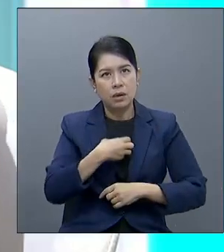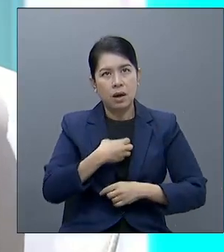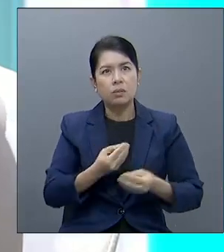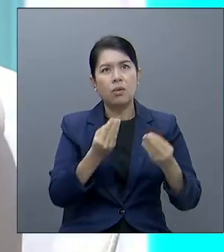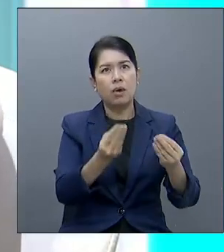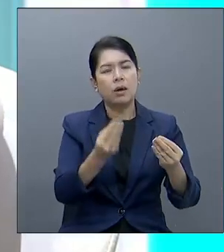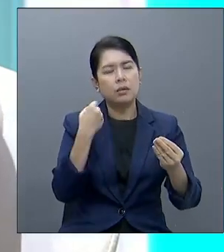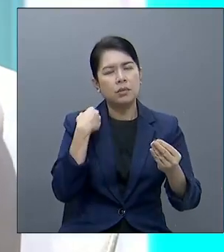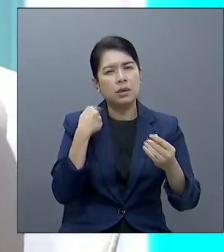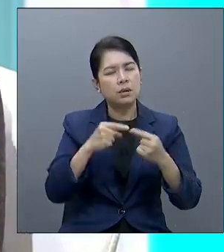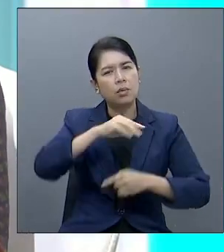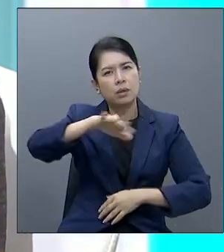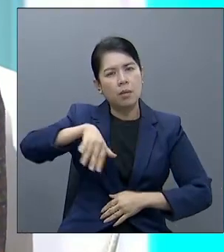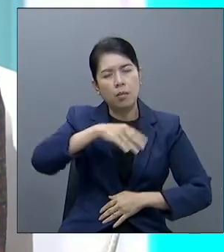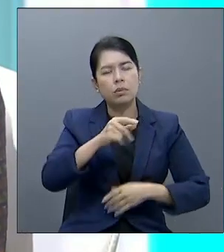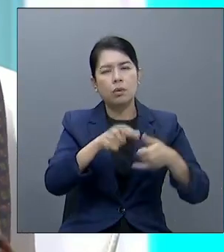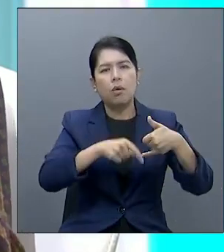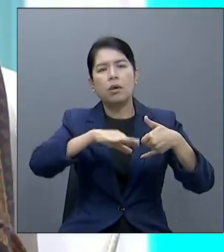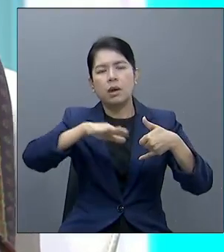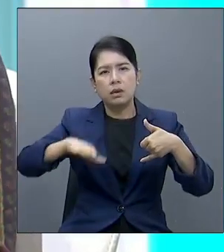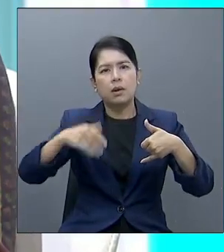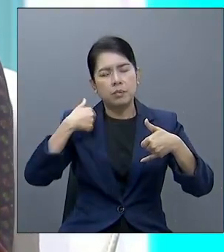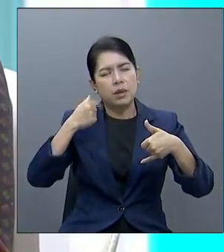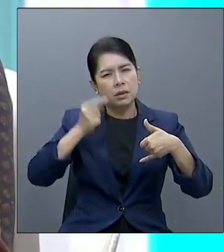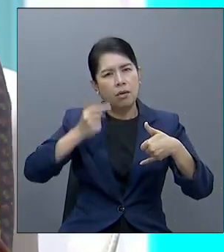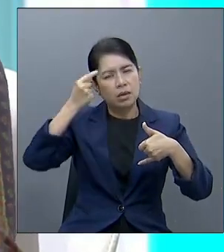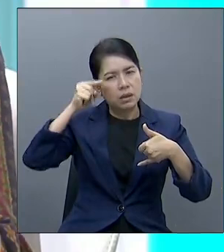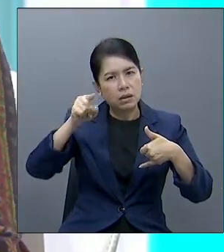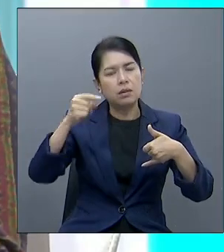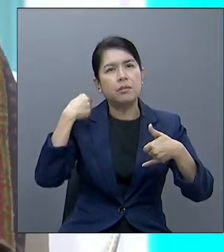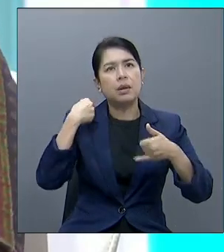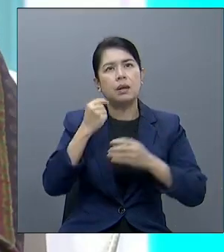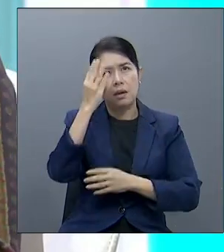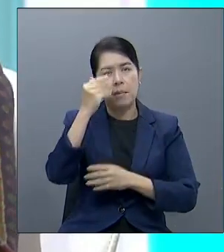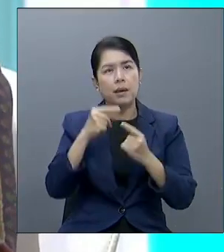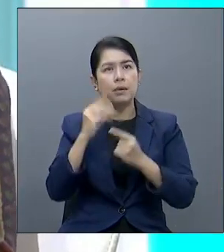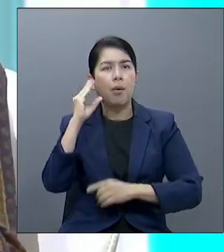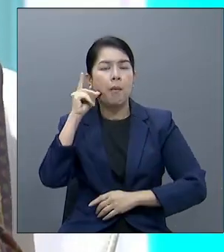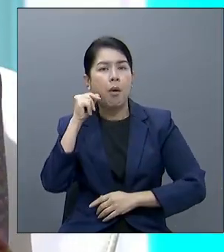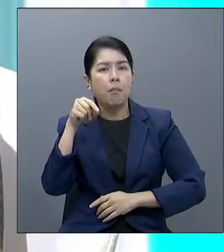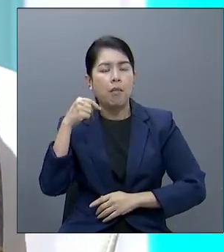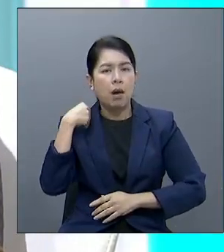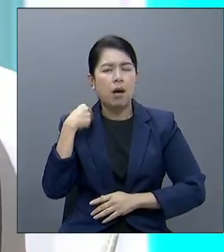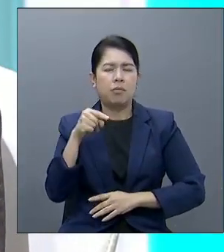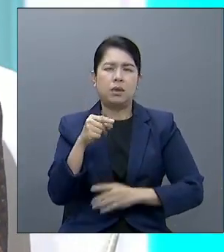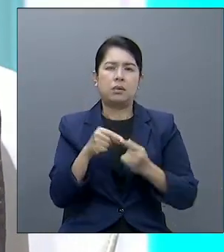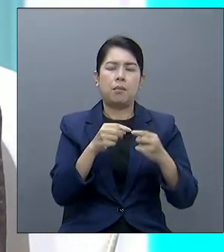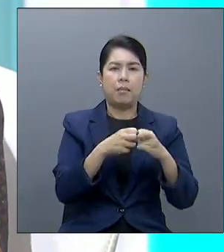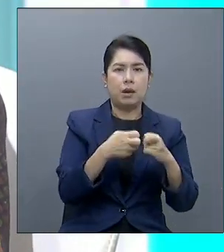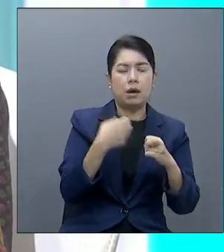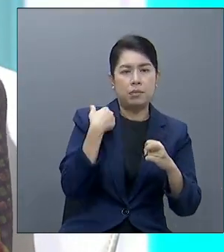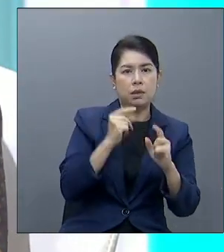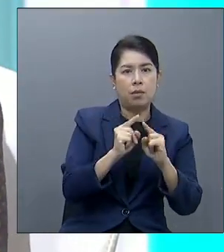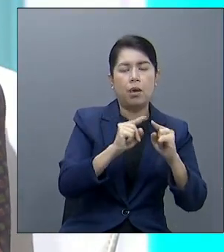าว่าแบบเด็กทุกคนที่เกิดมาต้องให้ความสำคัญเขาพ่อแม่เขาอาจจะแบบเป็นกลุ่มเปราะบางเลี้ยงดูไม่ได้แต่ชุมชนจะเข้ามาช่วย